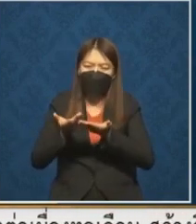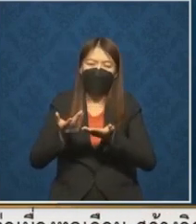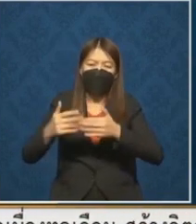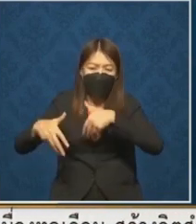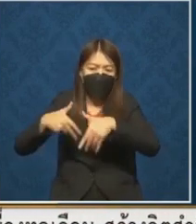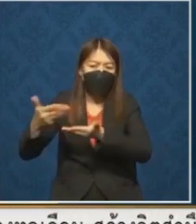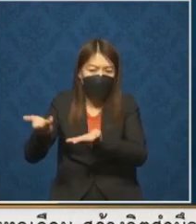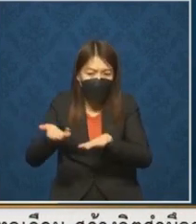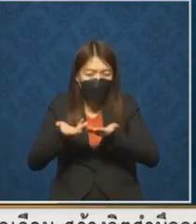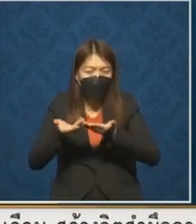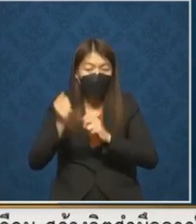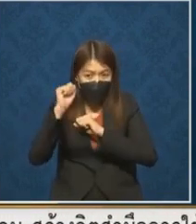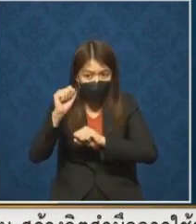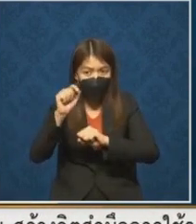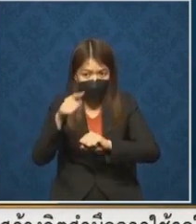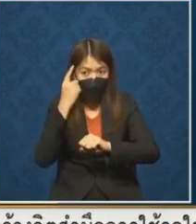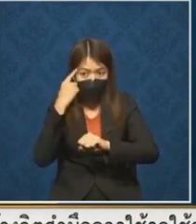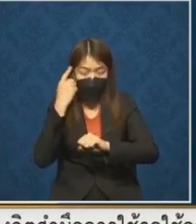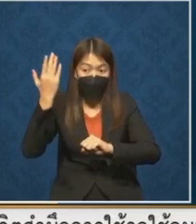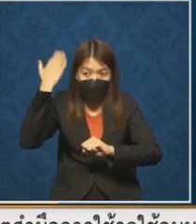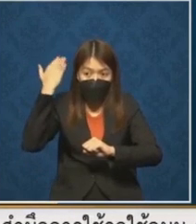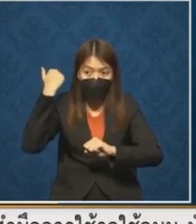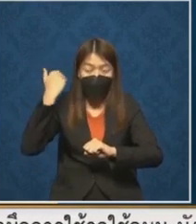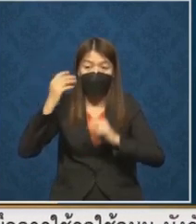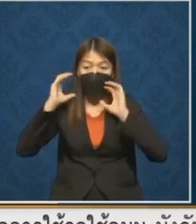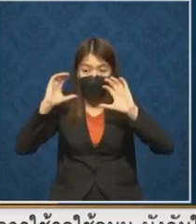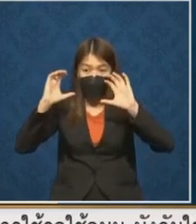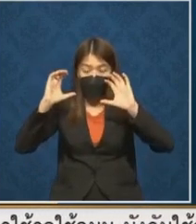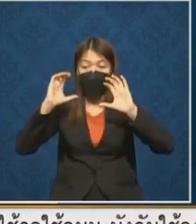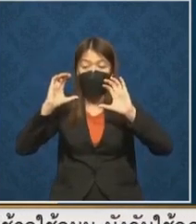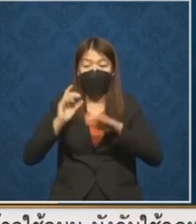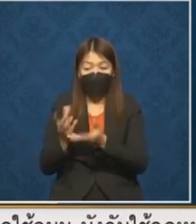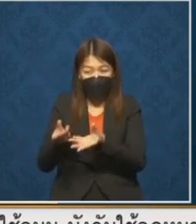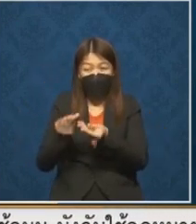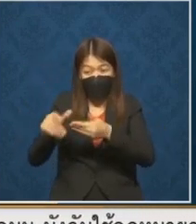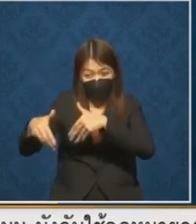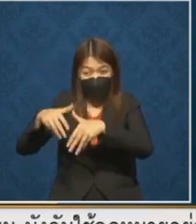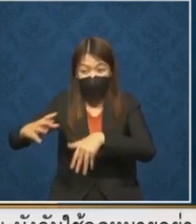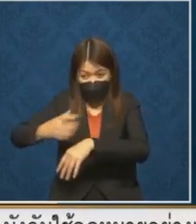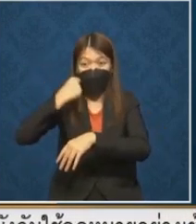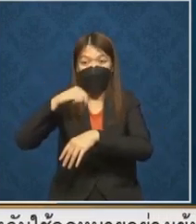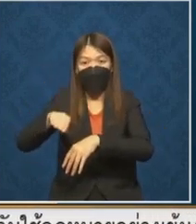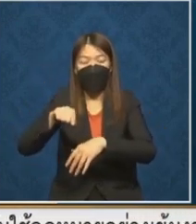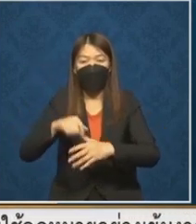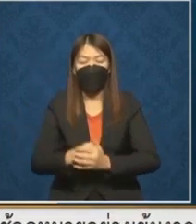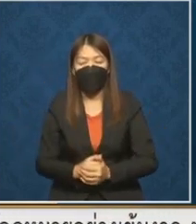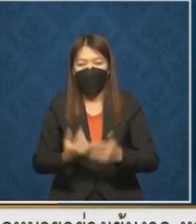แล้วก็ แ่ ป ราน ก้ รู้ ว่ Saturnี่ผ่านมา cambok rube.นายกได้เสนอกดหม